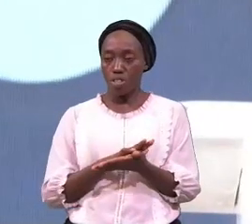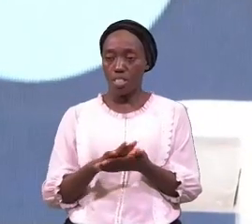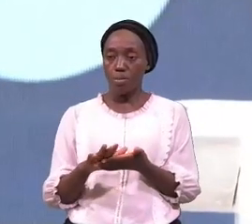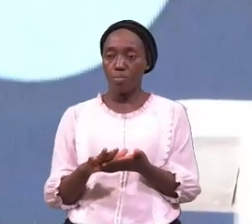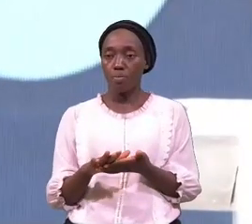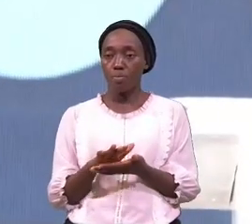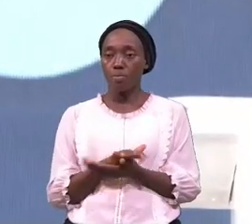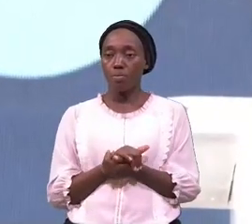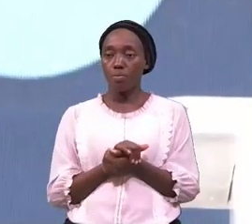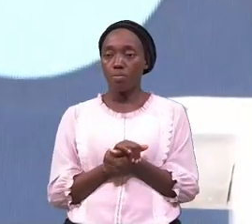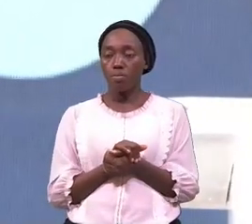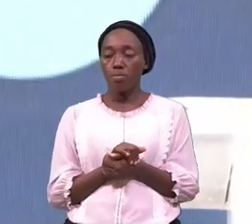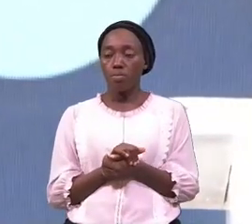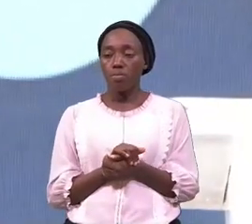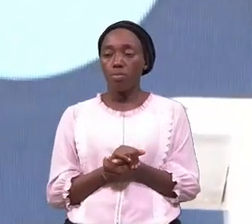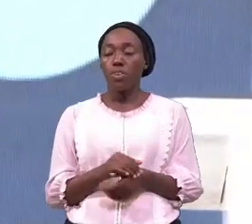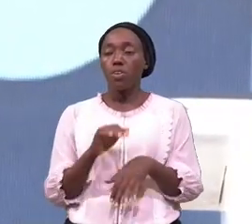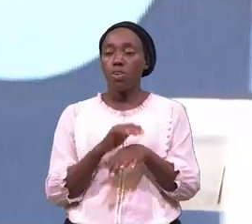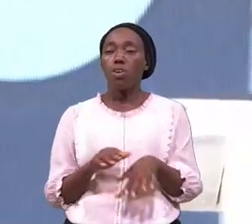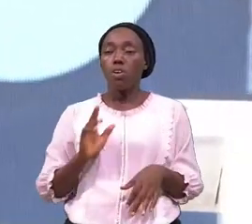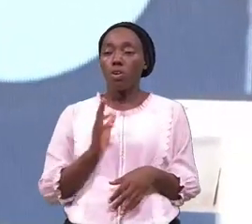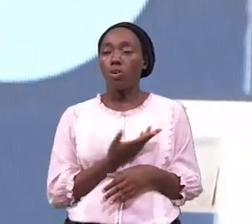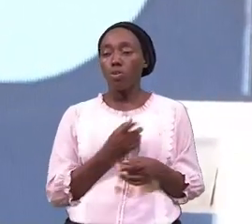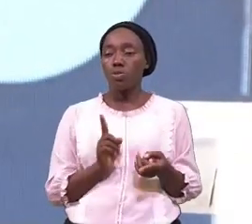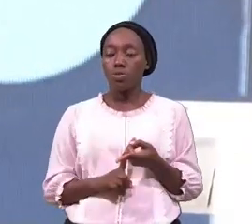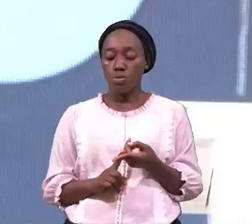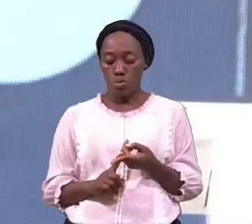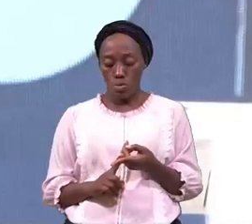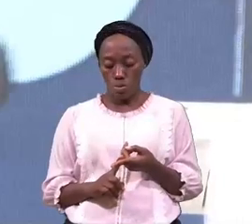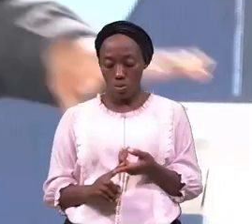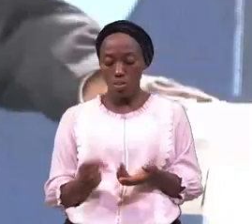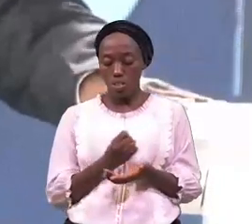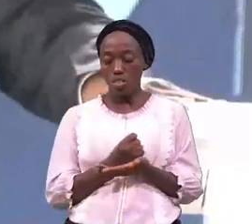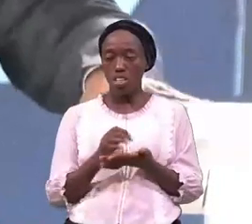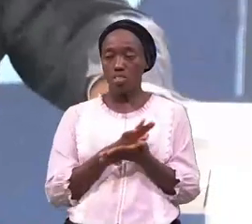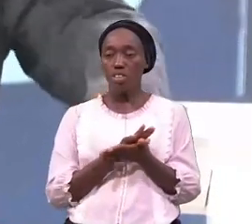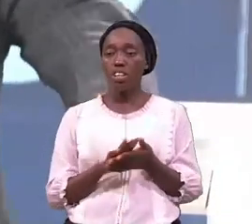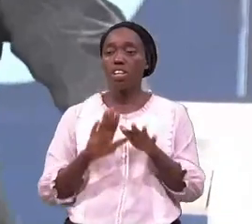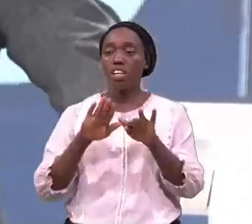Il nous appelle à la sanctification. Il nous donne la grâce pour la sanctification.